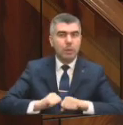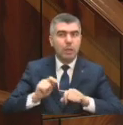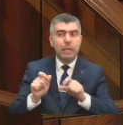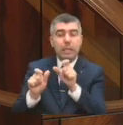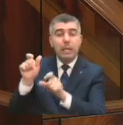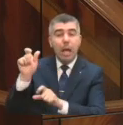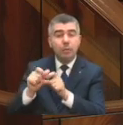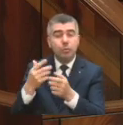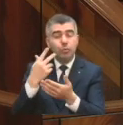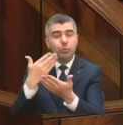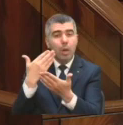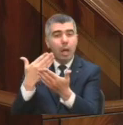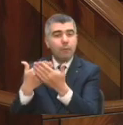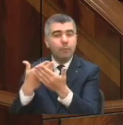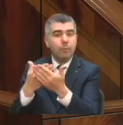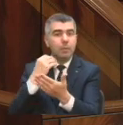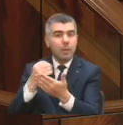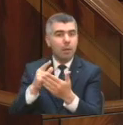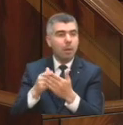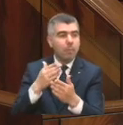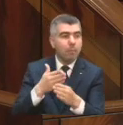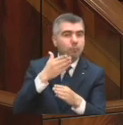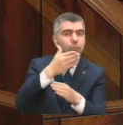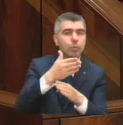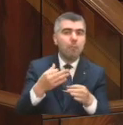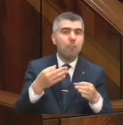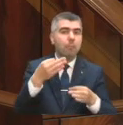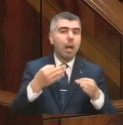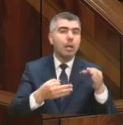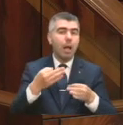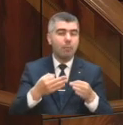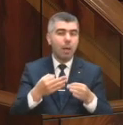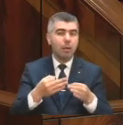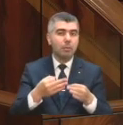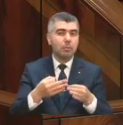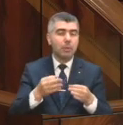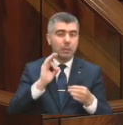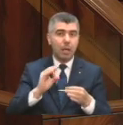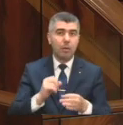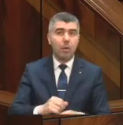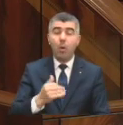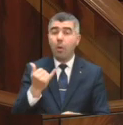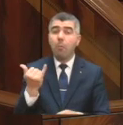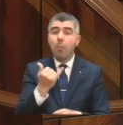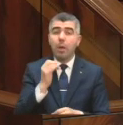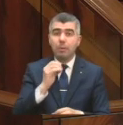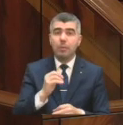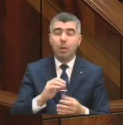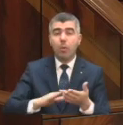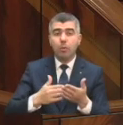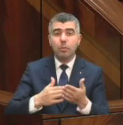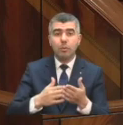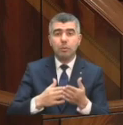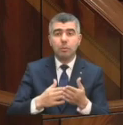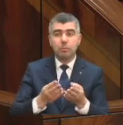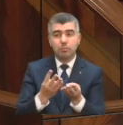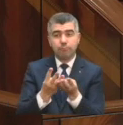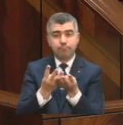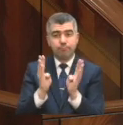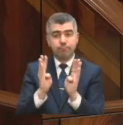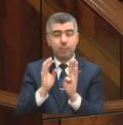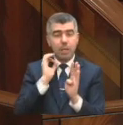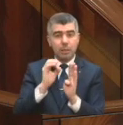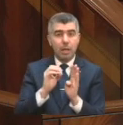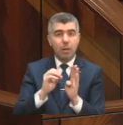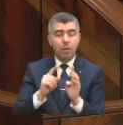المواطن والمواطنة وهم ينتصفون إلى القضاء؟ ما هي شروط الكرامة التي ستوفرونها في قاعة الجلسات عوض أن